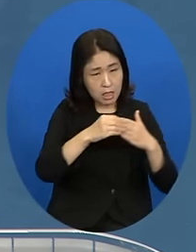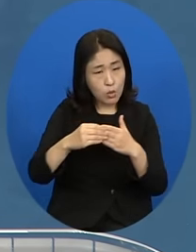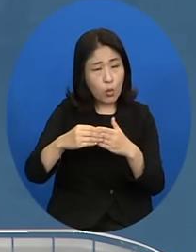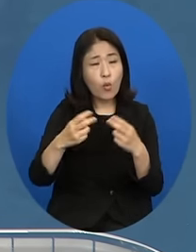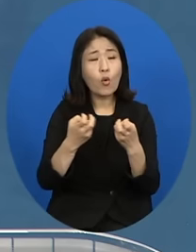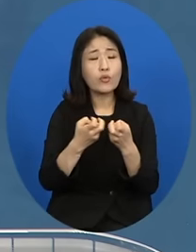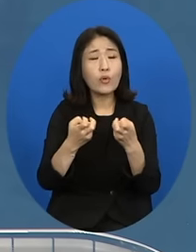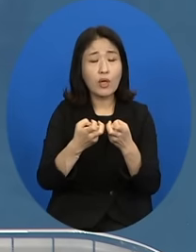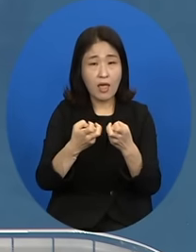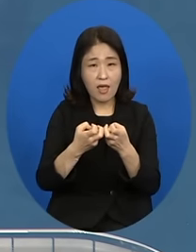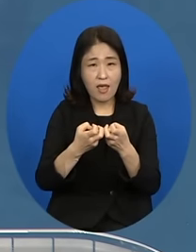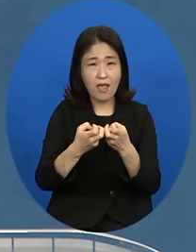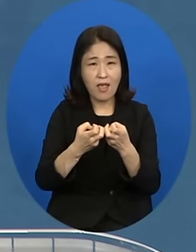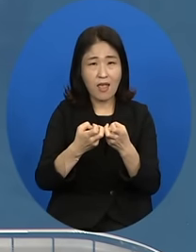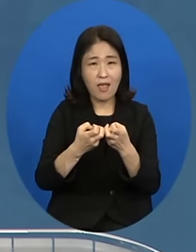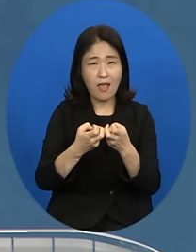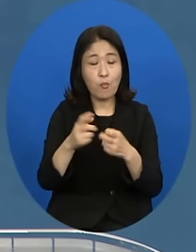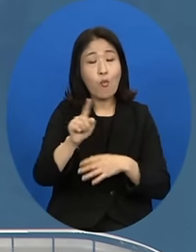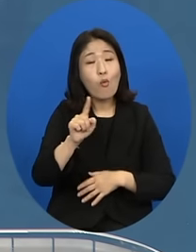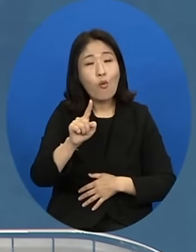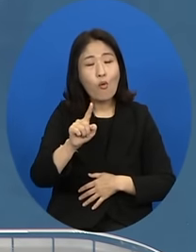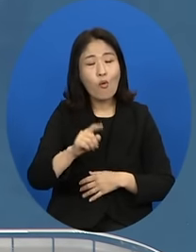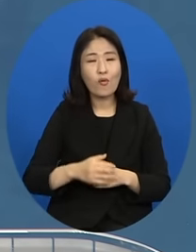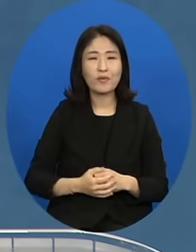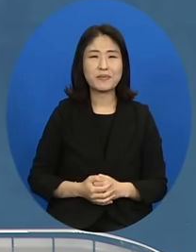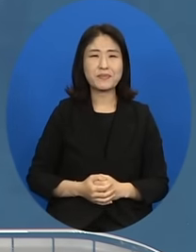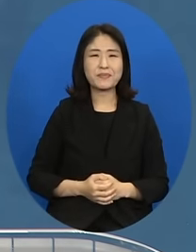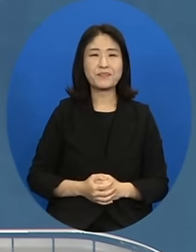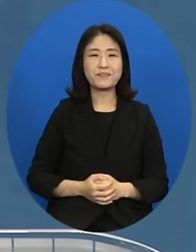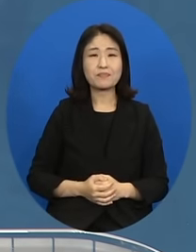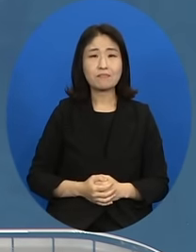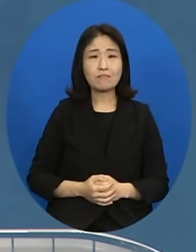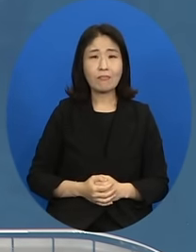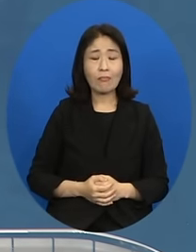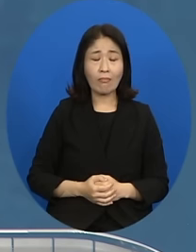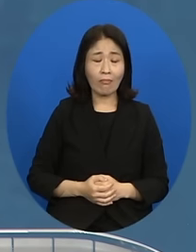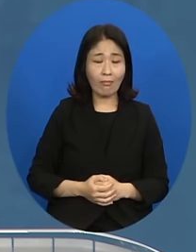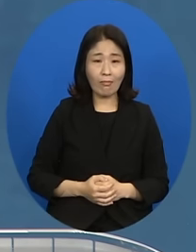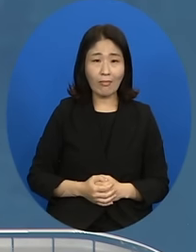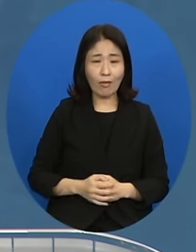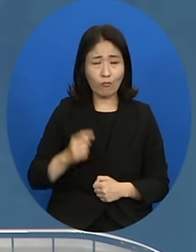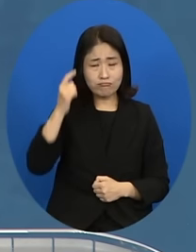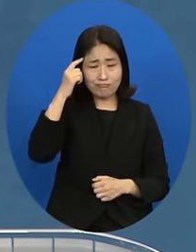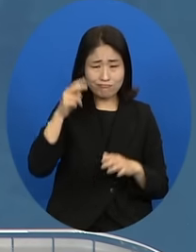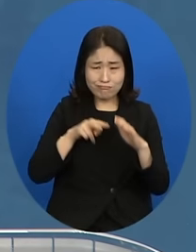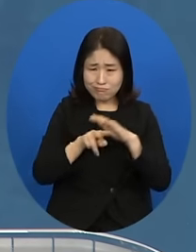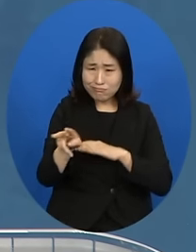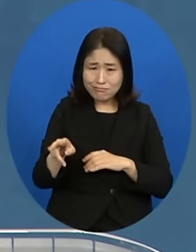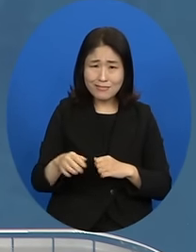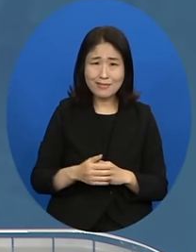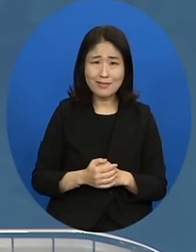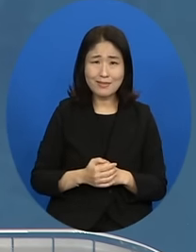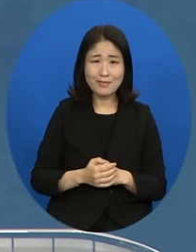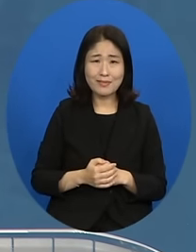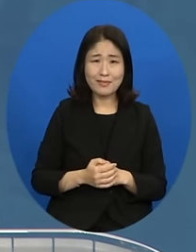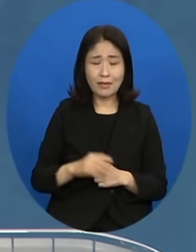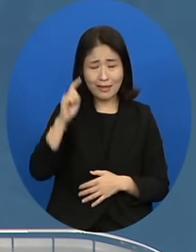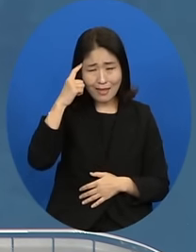서남목자교회로 인도해 주셨습니까? 머리가 하얘지는 것 같았습니다. 왜냐하면 예상 질문이